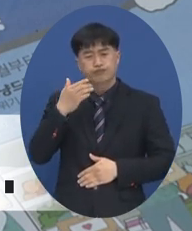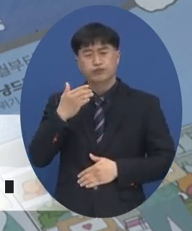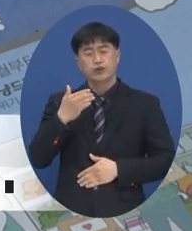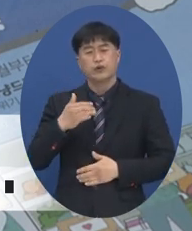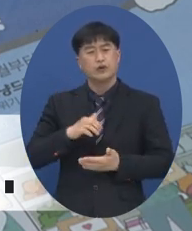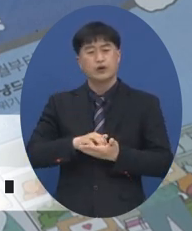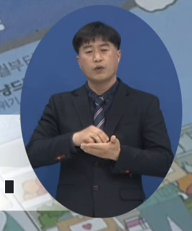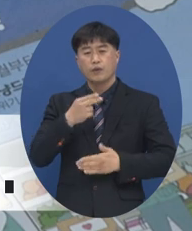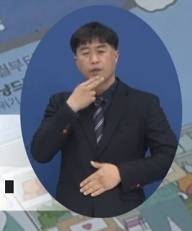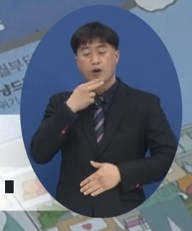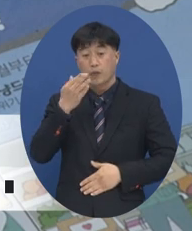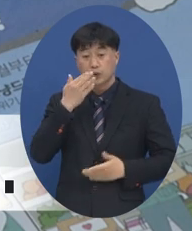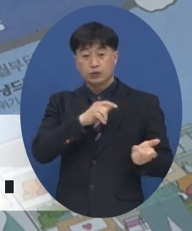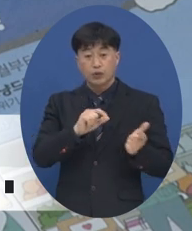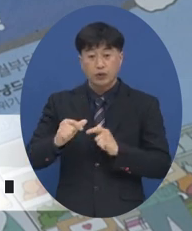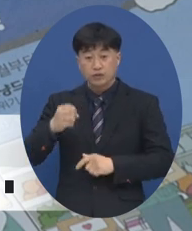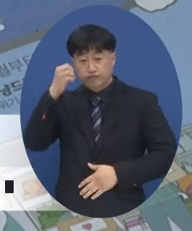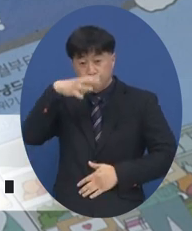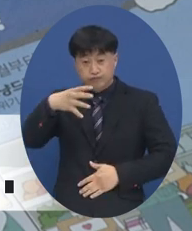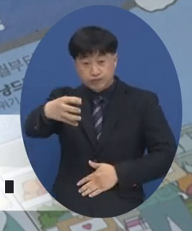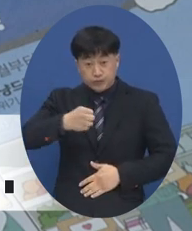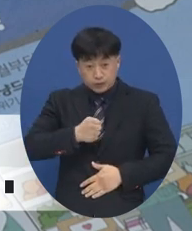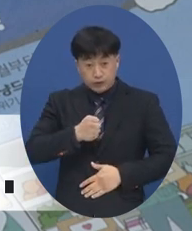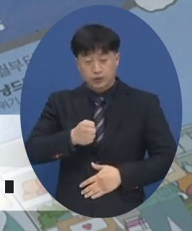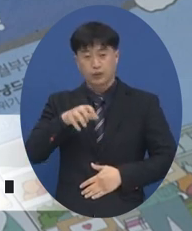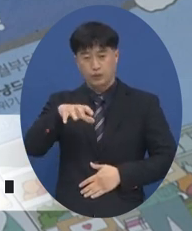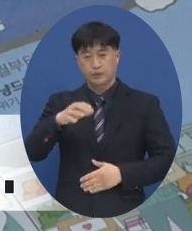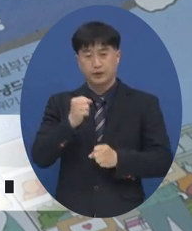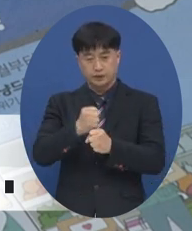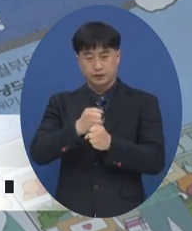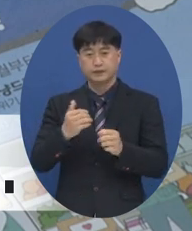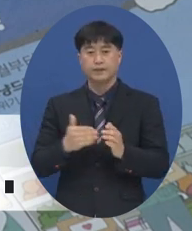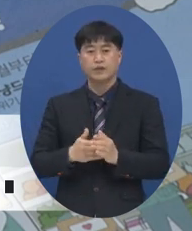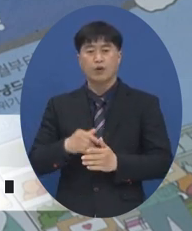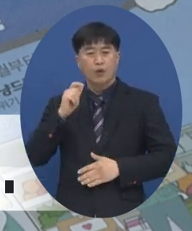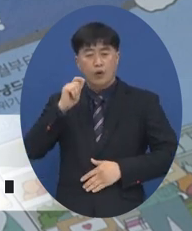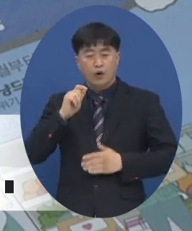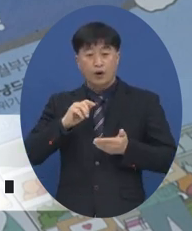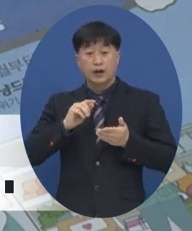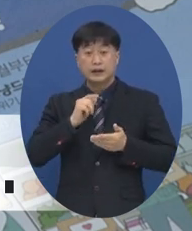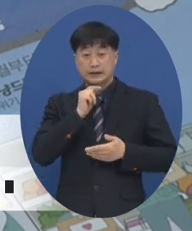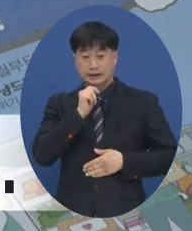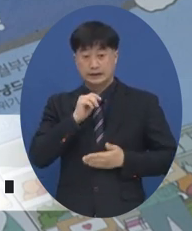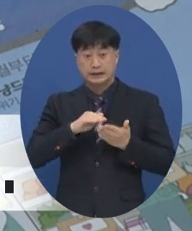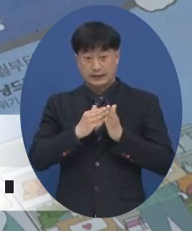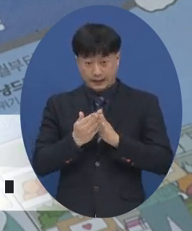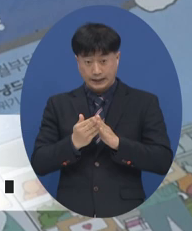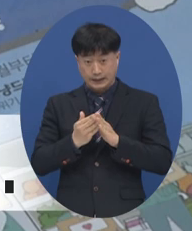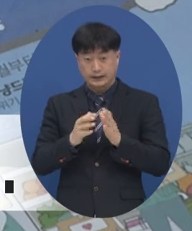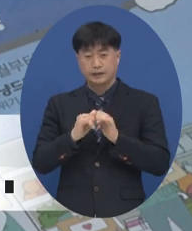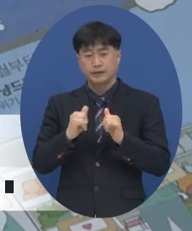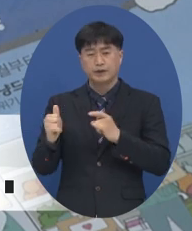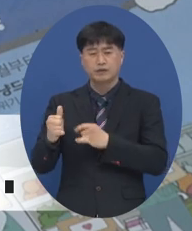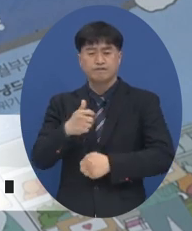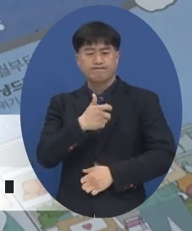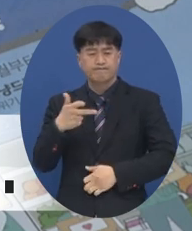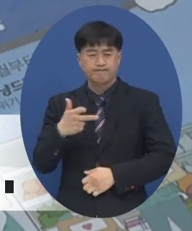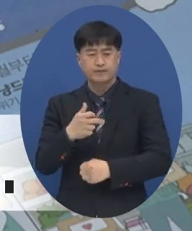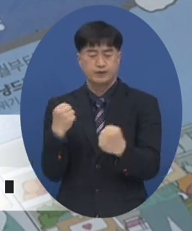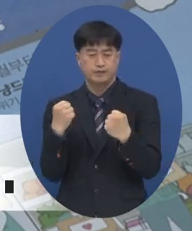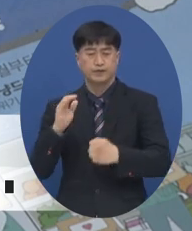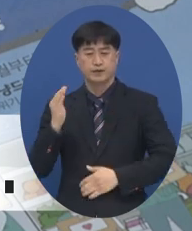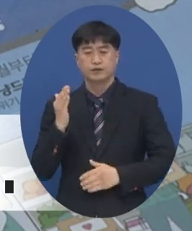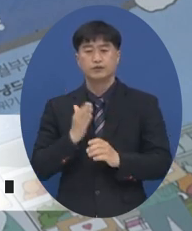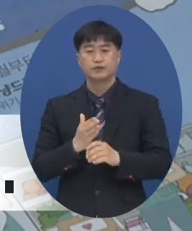먹거리를 가져갈 수 있도록 먹거리 그냥 드림 코너를 만든 건데요. 어려운 이웃들에게 큰 힘이 되고 있다고 합니다. 최지연 기자 리포트